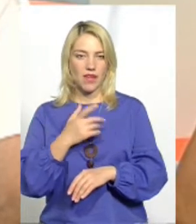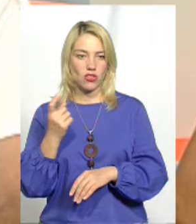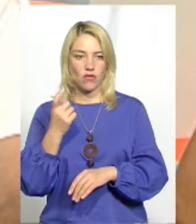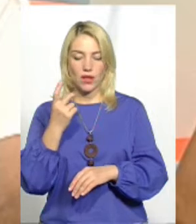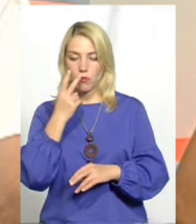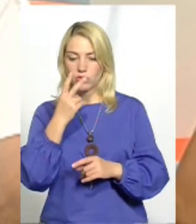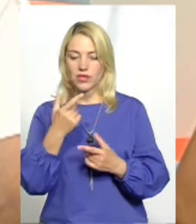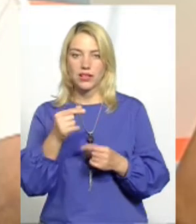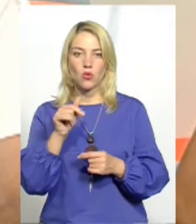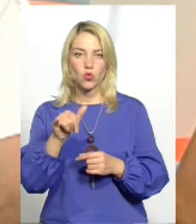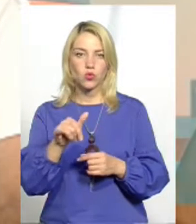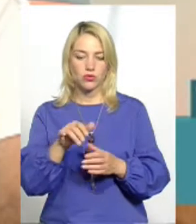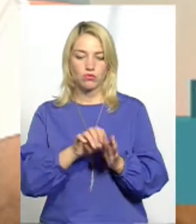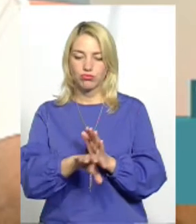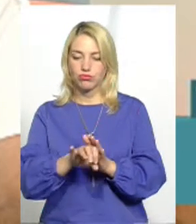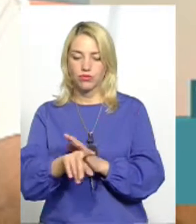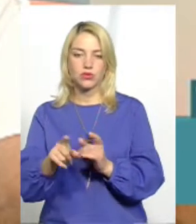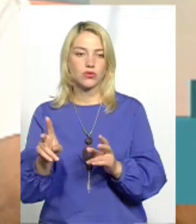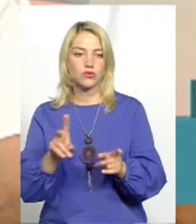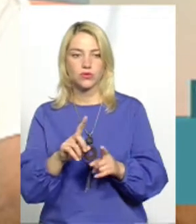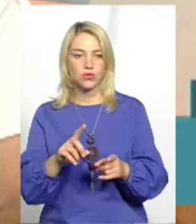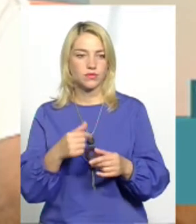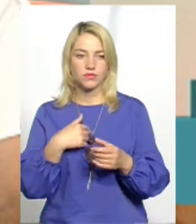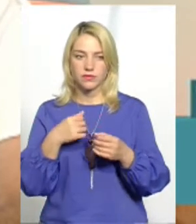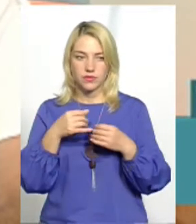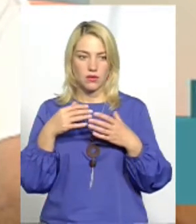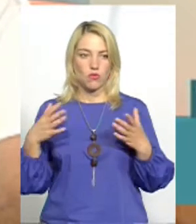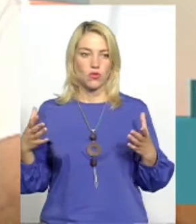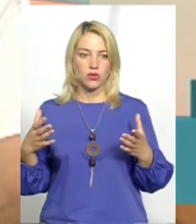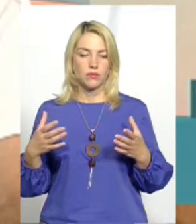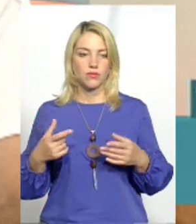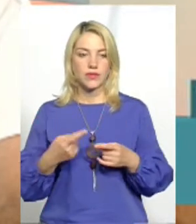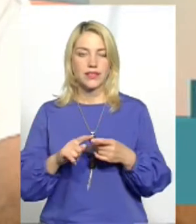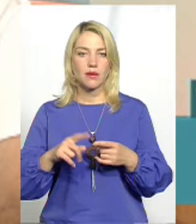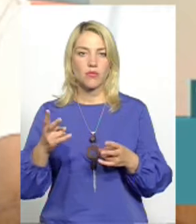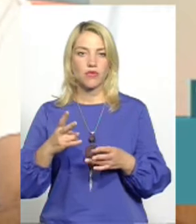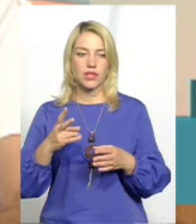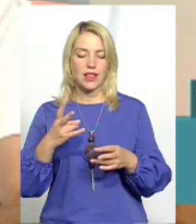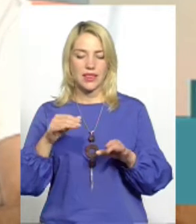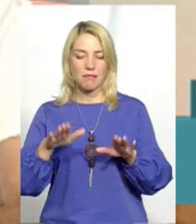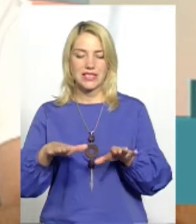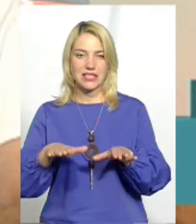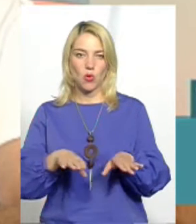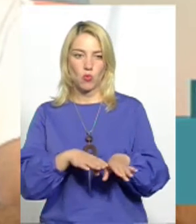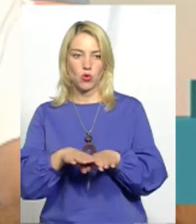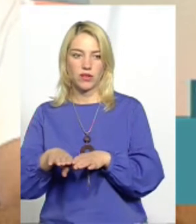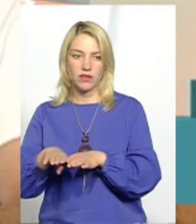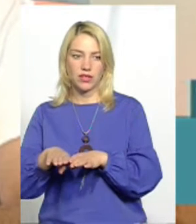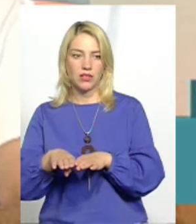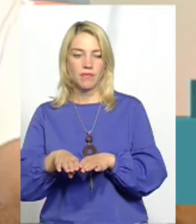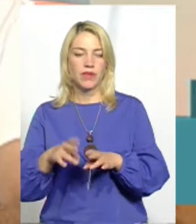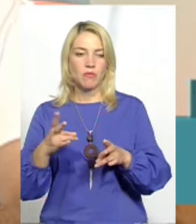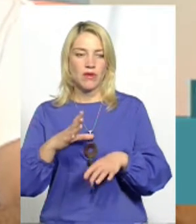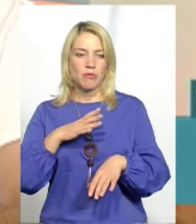де в нього там, звідки там в нього що, куди витікає. Це вже громада, напевно, має реагувати. Це безпосередньо на місцевому рівні, просто має